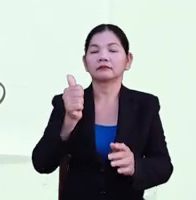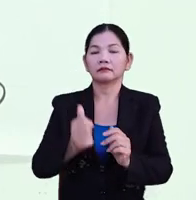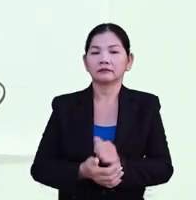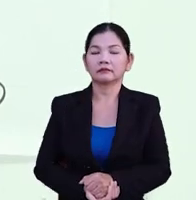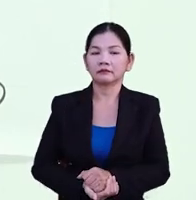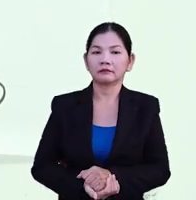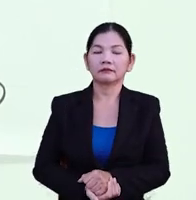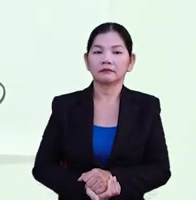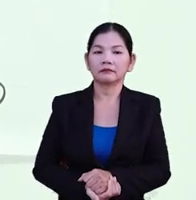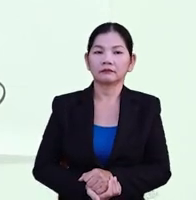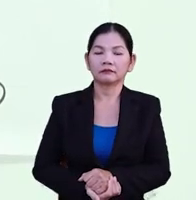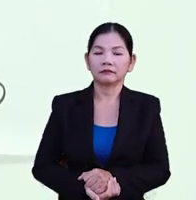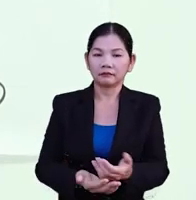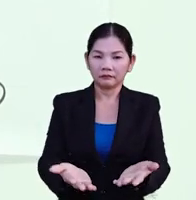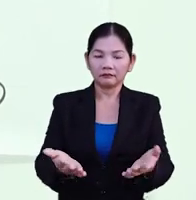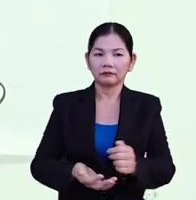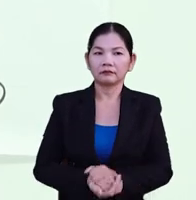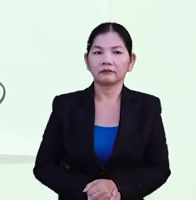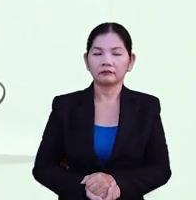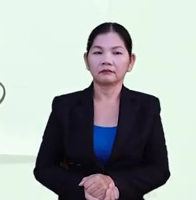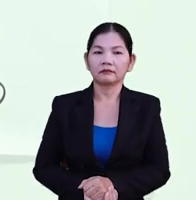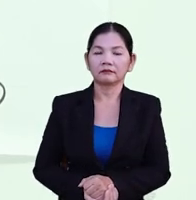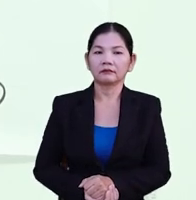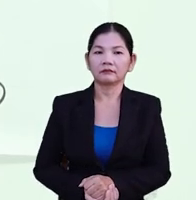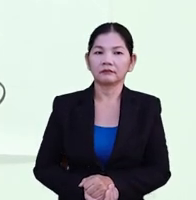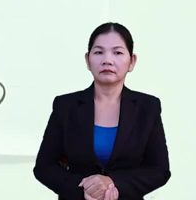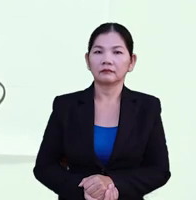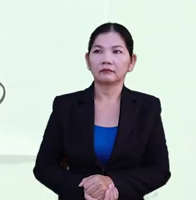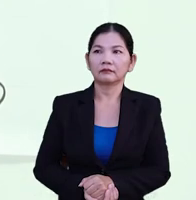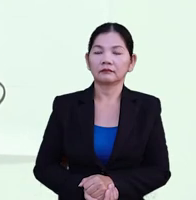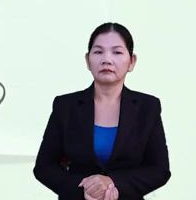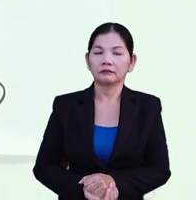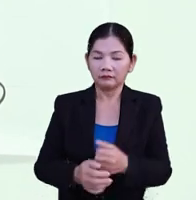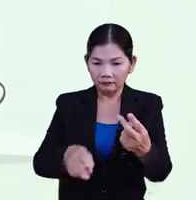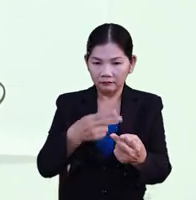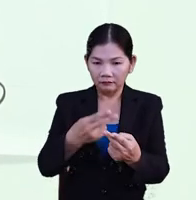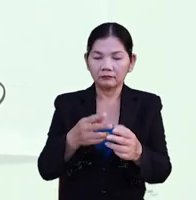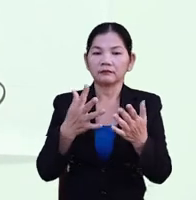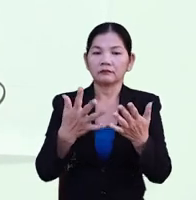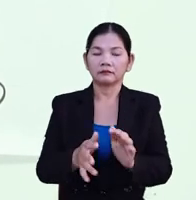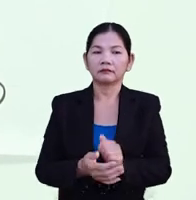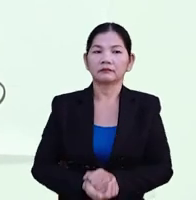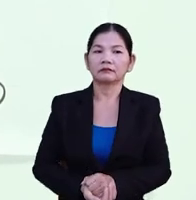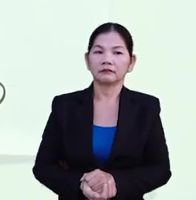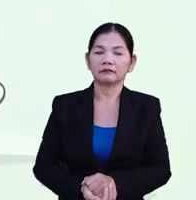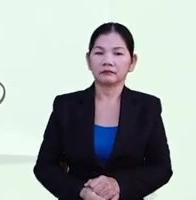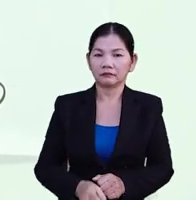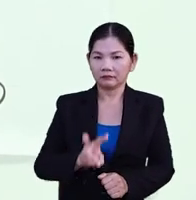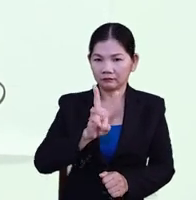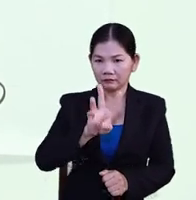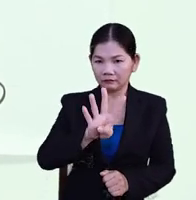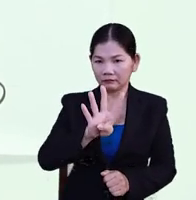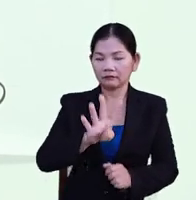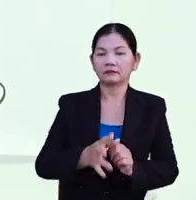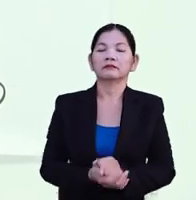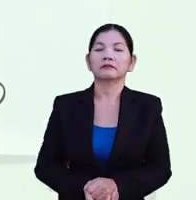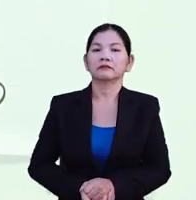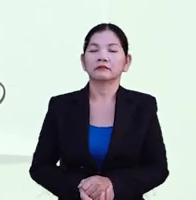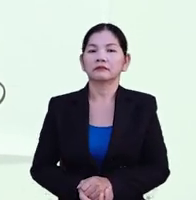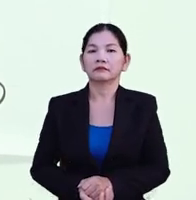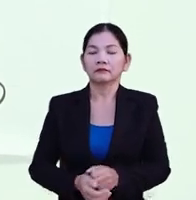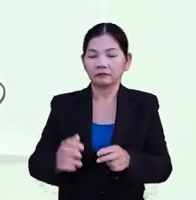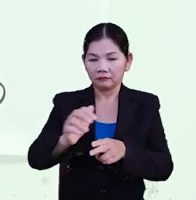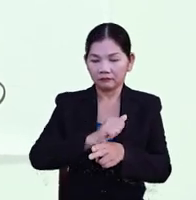មែនតែនចាតោះឥឡូវនេះចាយើងបានឆ្លើយសំណួររហូតដល់4រួចមកហើយ